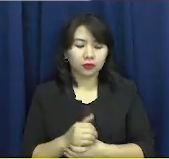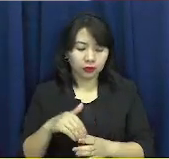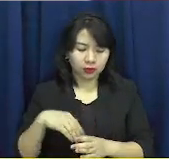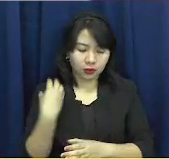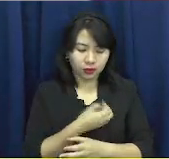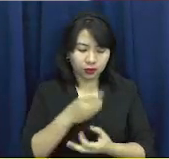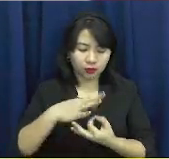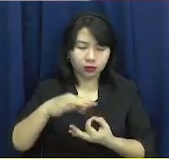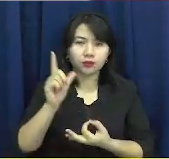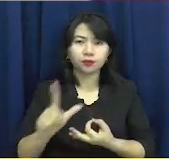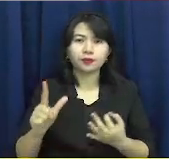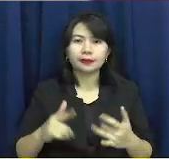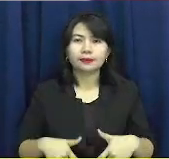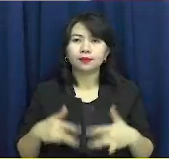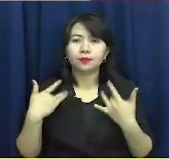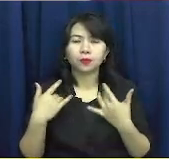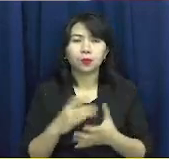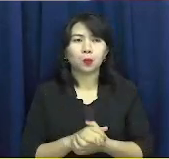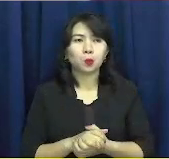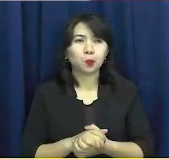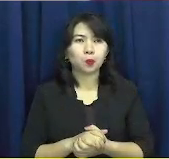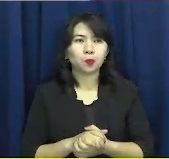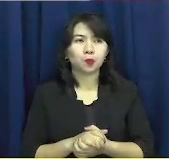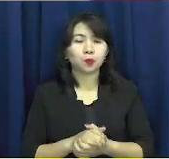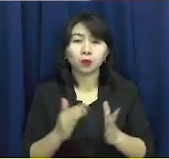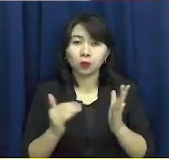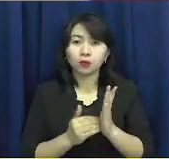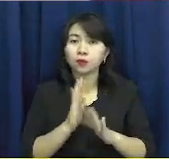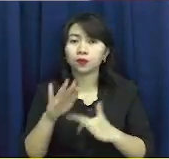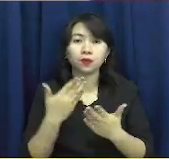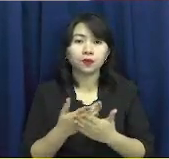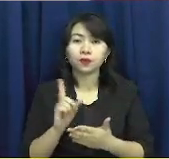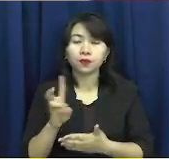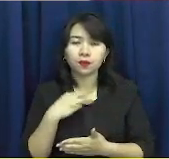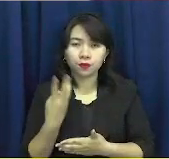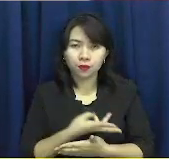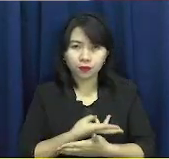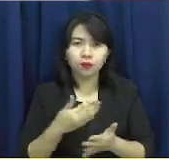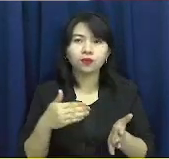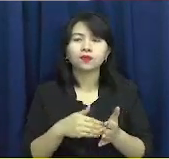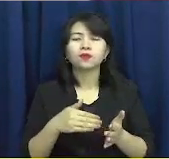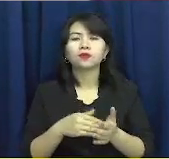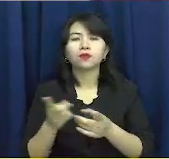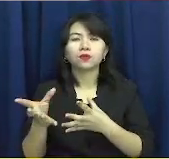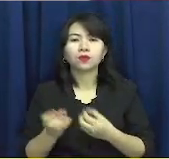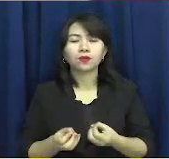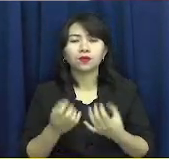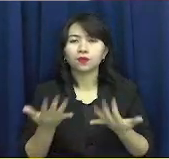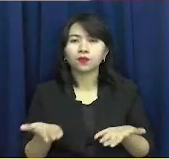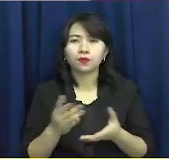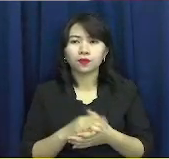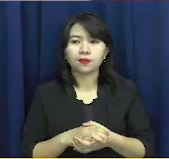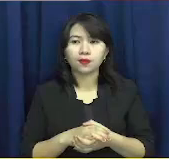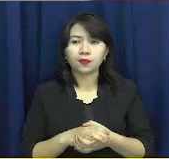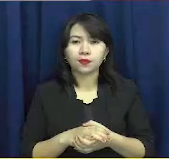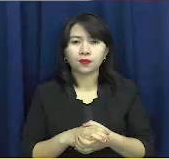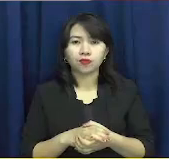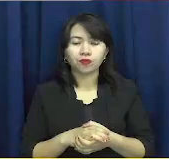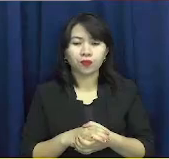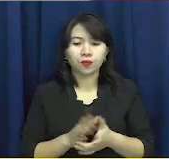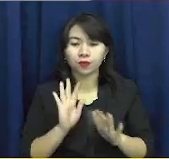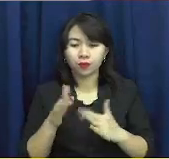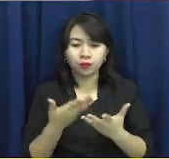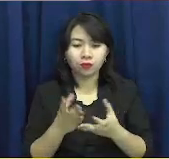spiritual na paglago. Sabi ko nga, lahat ng pangangailangan natin physical, earthly things, all the things that we need earthly, lahat